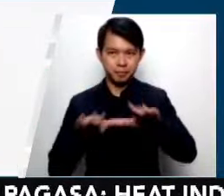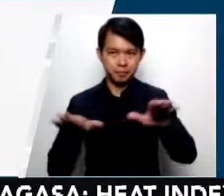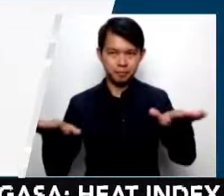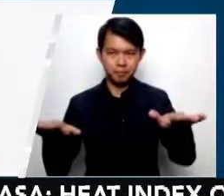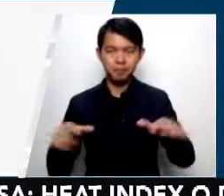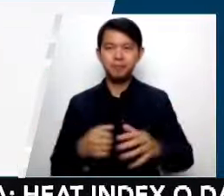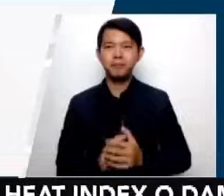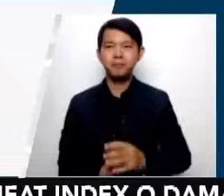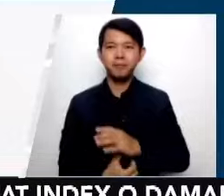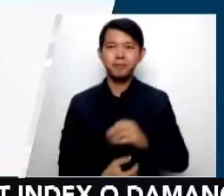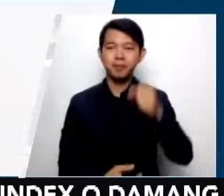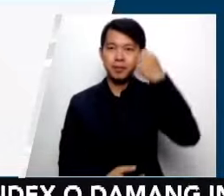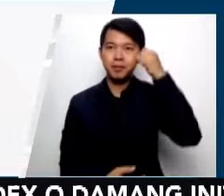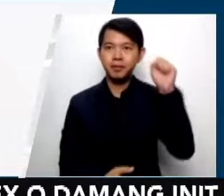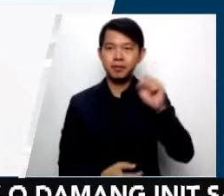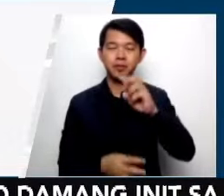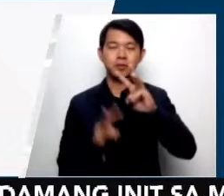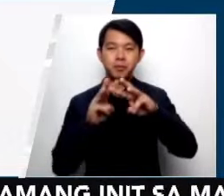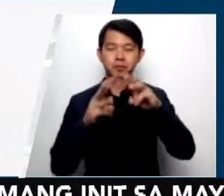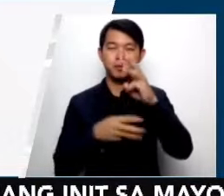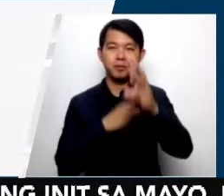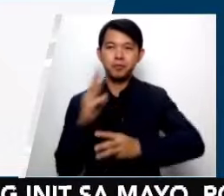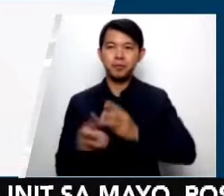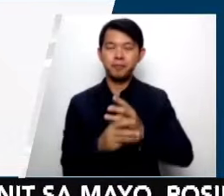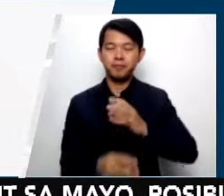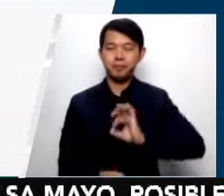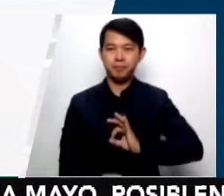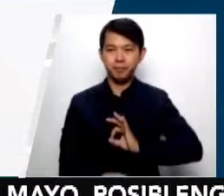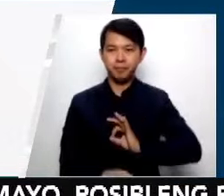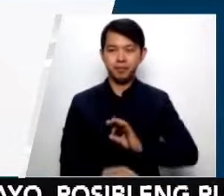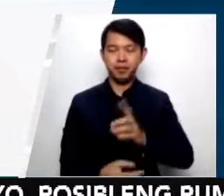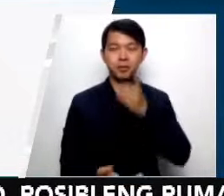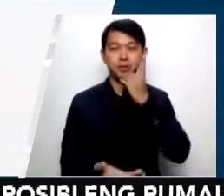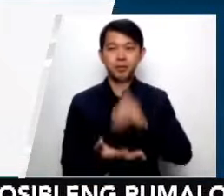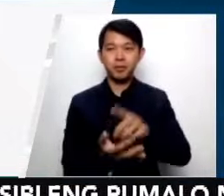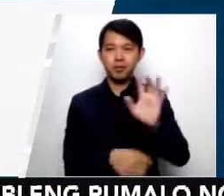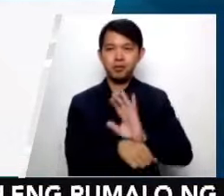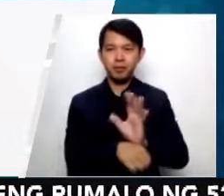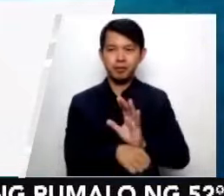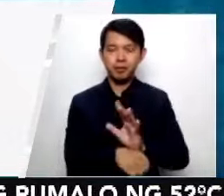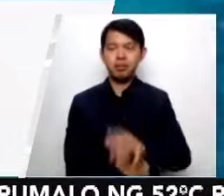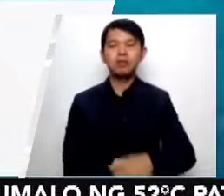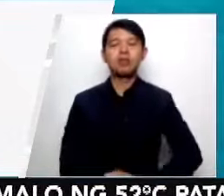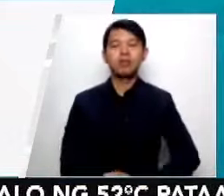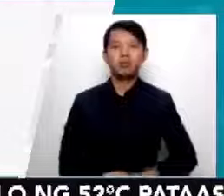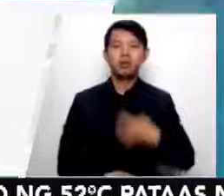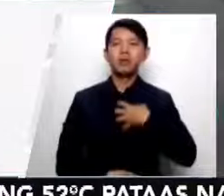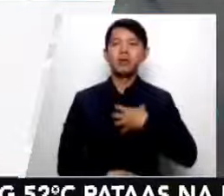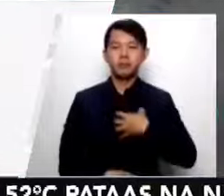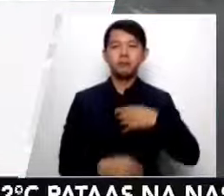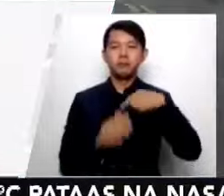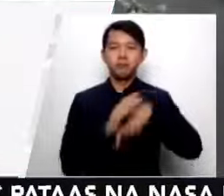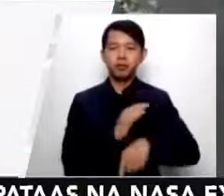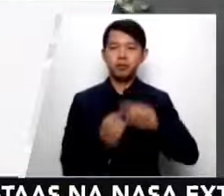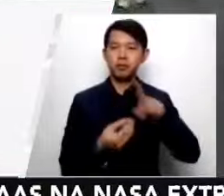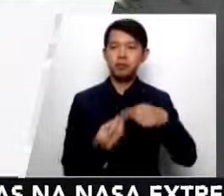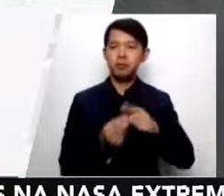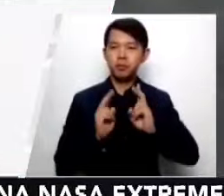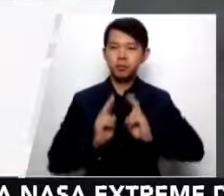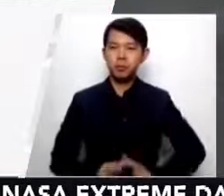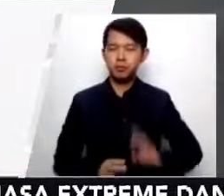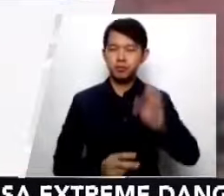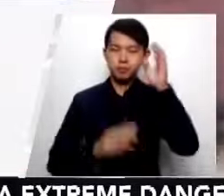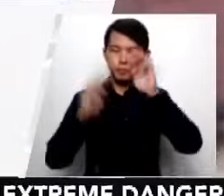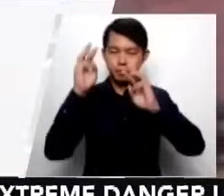Medal naman ang isa pa nitong dokumentaryo ng Hingang Malalim para sa Human Concerns Category. Nag-uwi rin ng